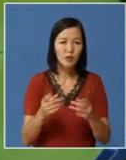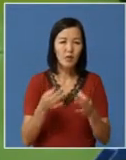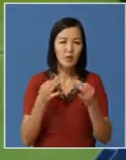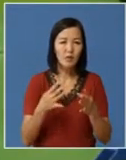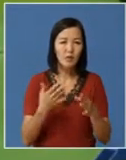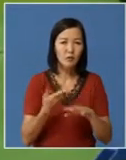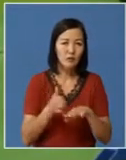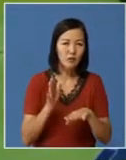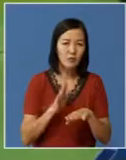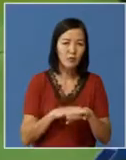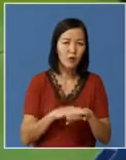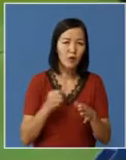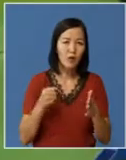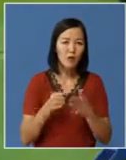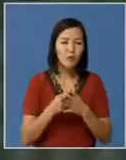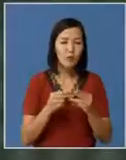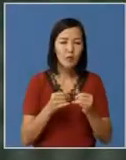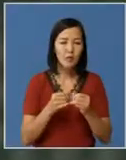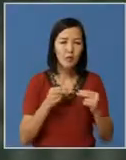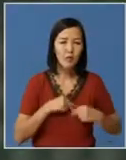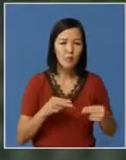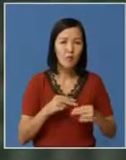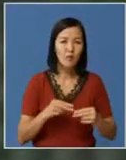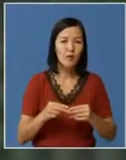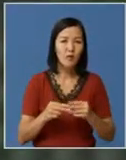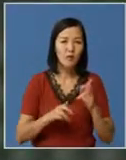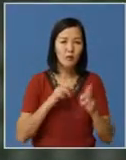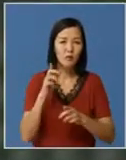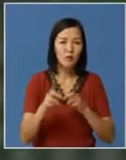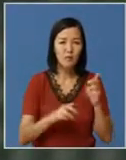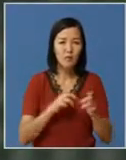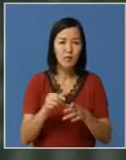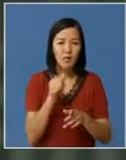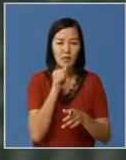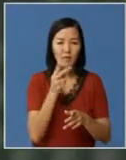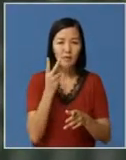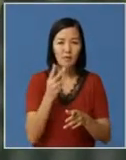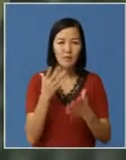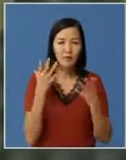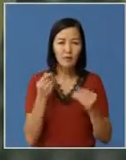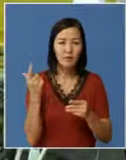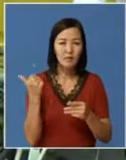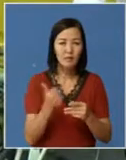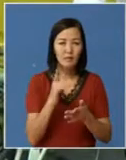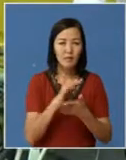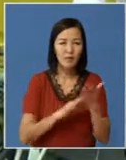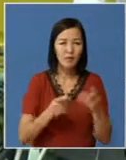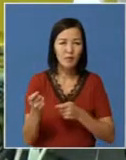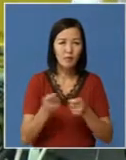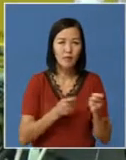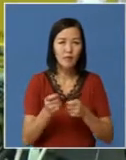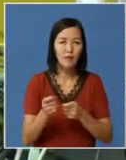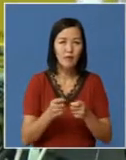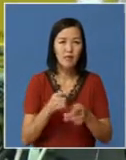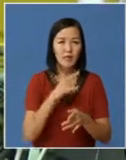простого перемещения инструментов до тонких работ в открытом космосе. Испытания продлятся около 2 недель. Управлять манипулятором будет российский